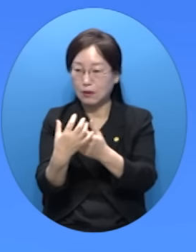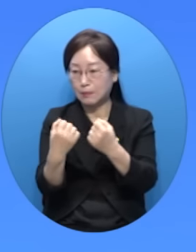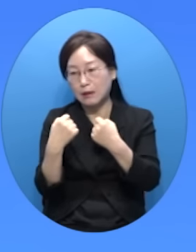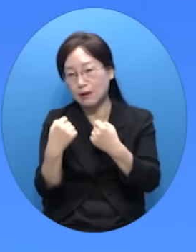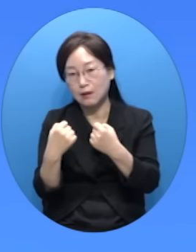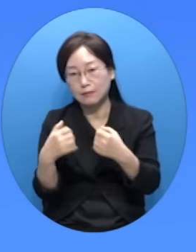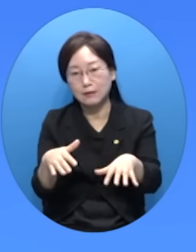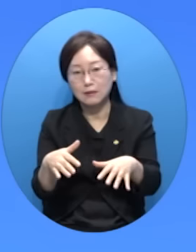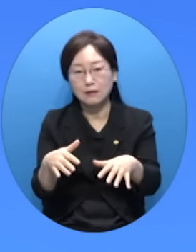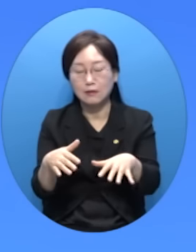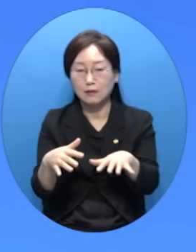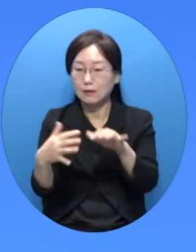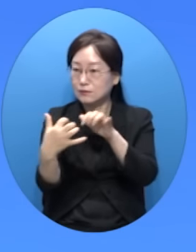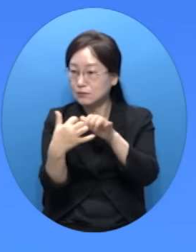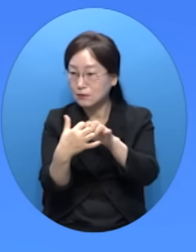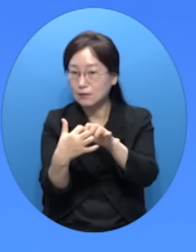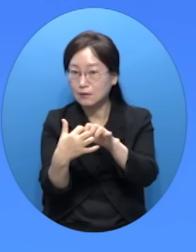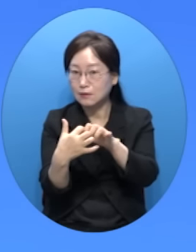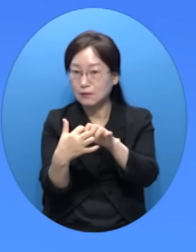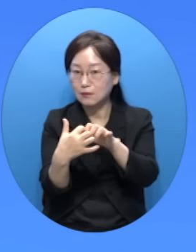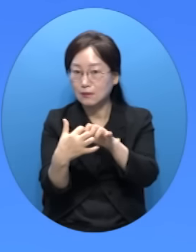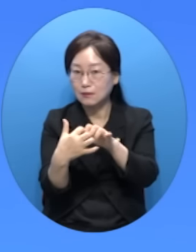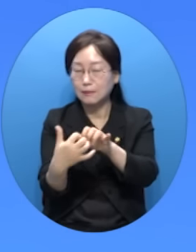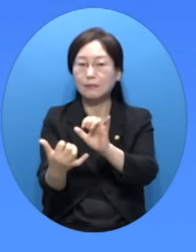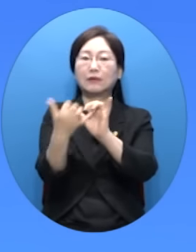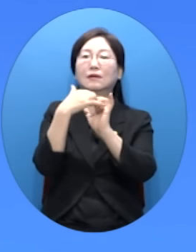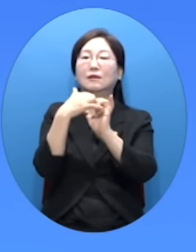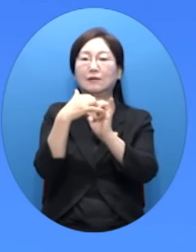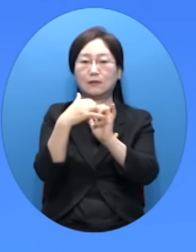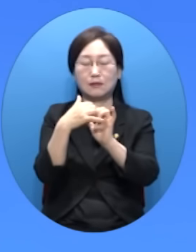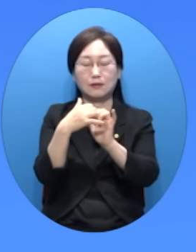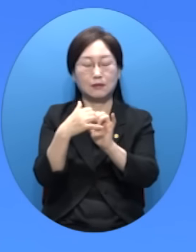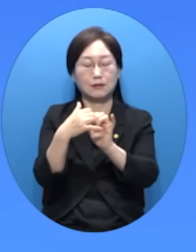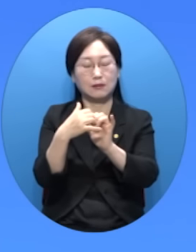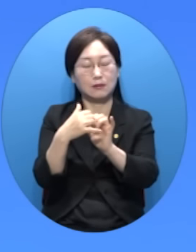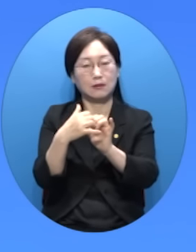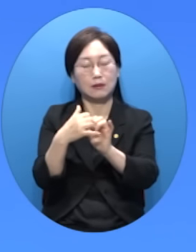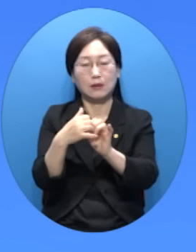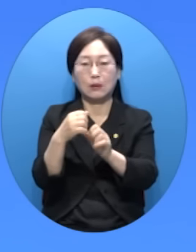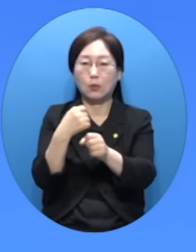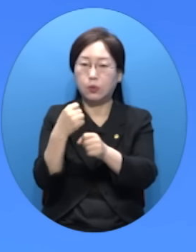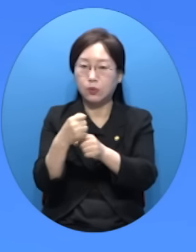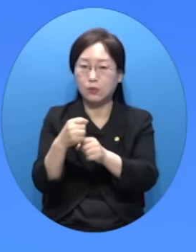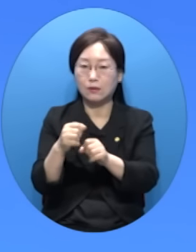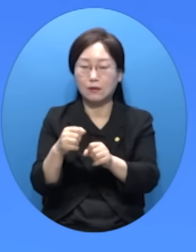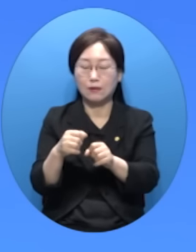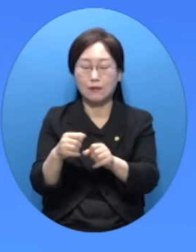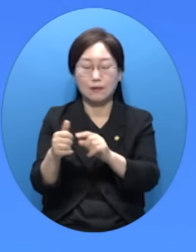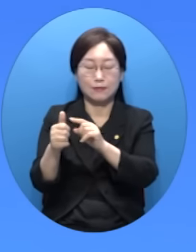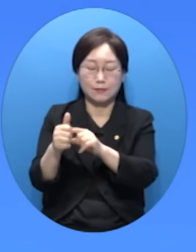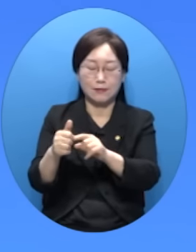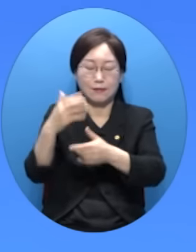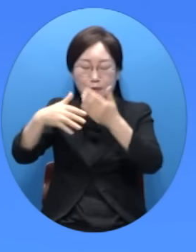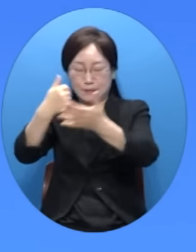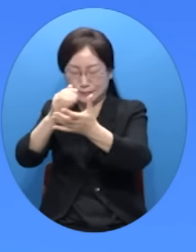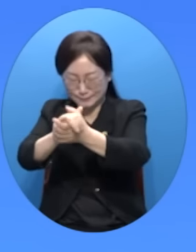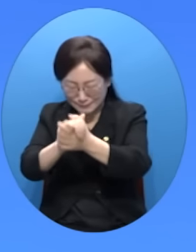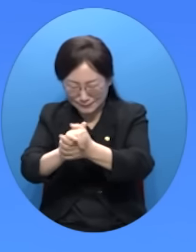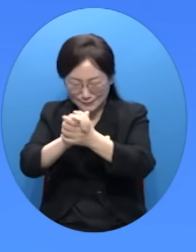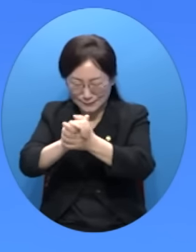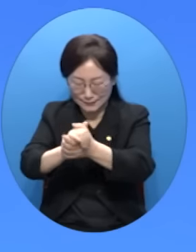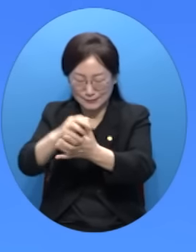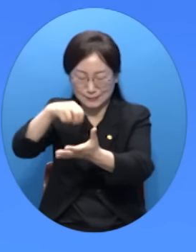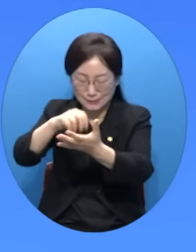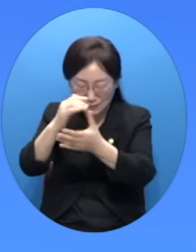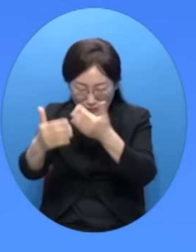전쟁이 일어나면 그냥 유다는 참패할 수밖에 없었는데 그때 그는 만군의 야훼 하나님 앞에 엎드려 기도하고 또 기도하고 또